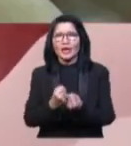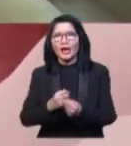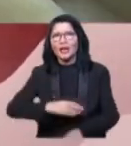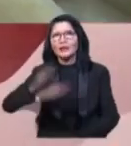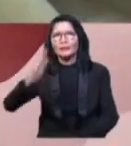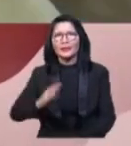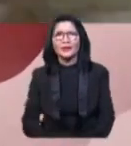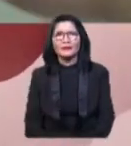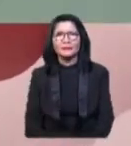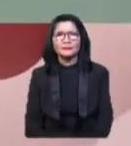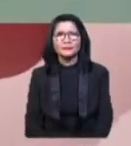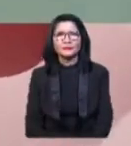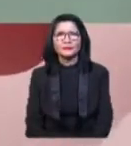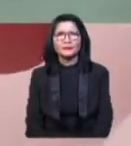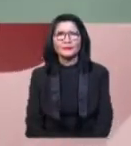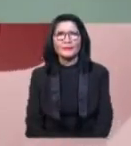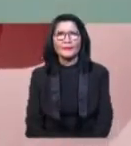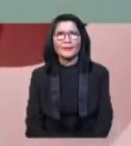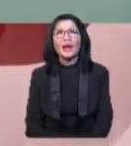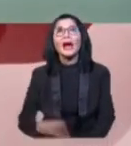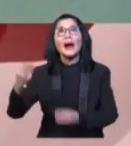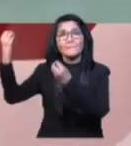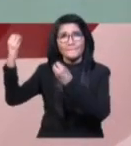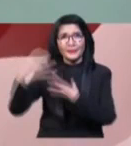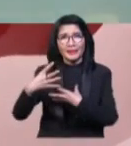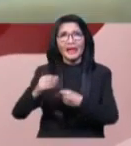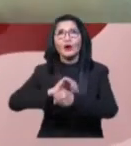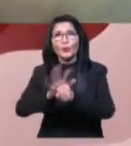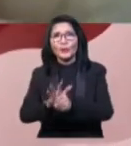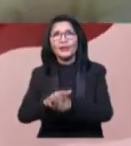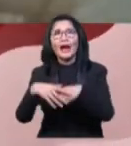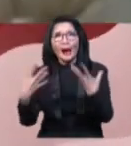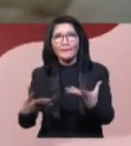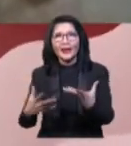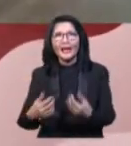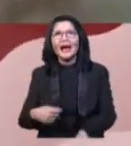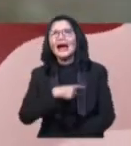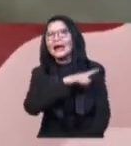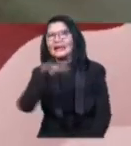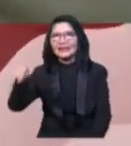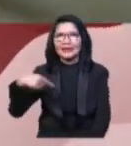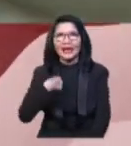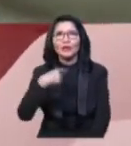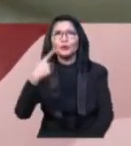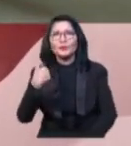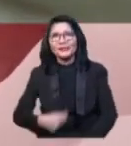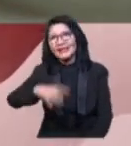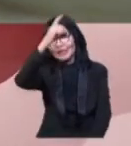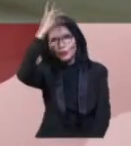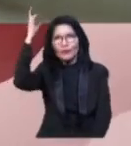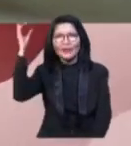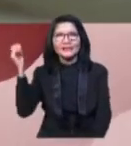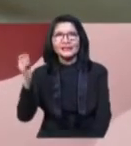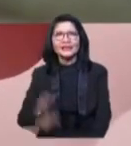ini. Justru keberkahan yang pandemi ini adalah sebuah motivasi yang diberikan Tuhan untuk kita untuk melakukan yang lebih baik lagi. Aku